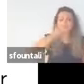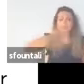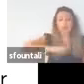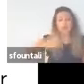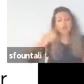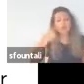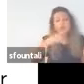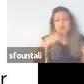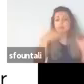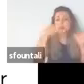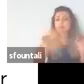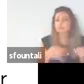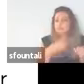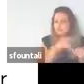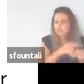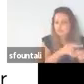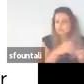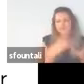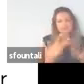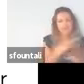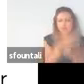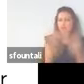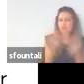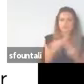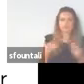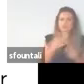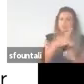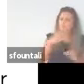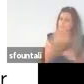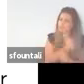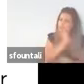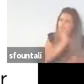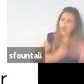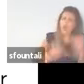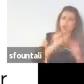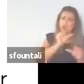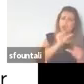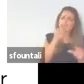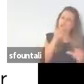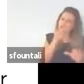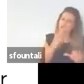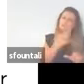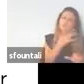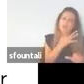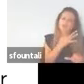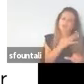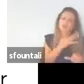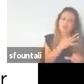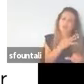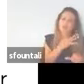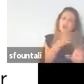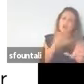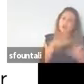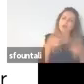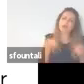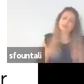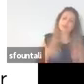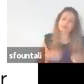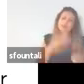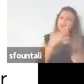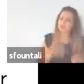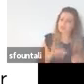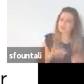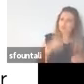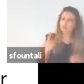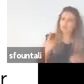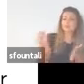δίκαιο, δεν πρόκειται να πετύχουμε την αλλαγή που χρειαζόμαστε και γι' αυτό ακριβώς η κινητοποίηση, η διαρκής και αυξανόμενη